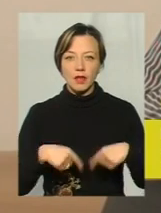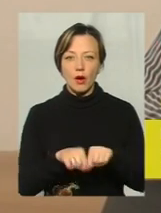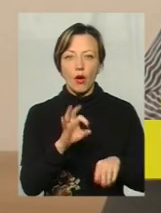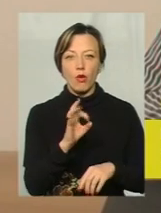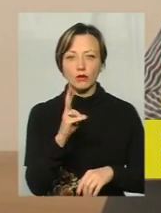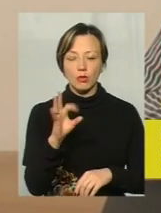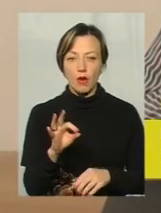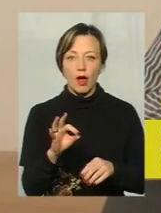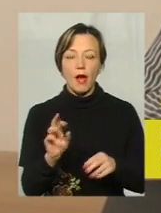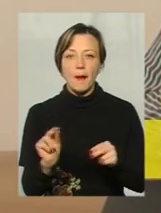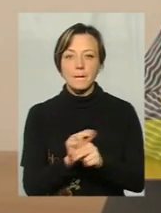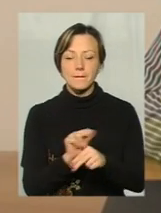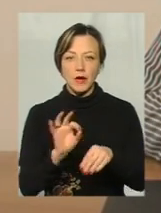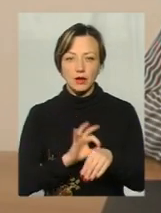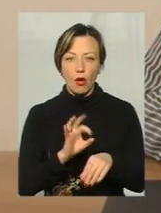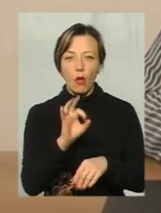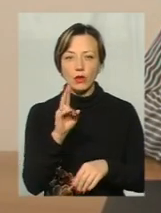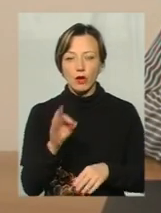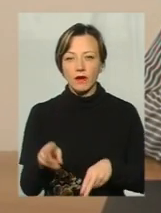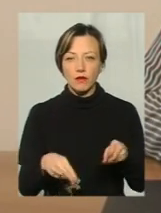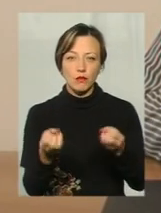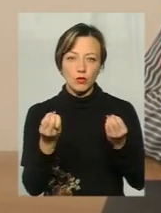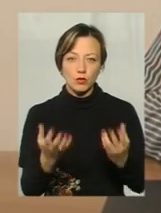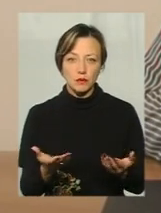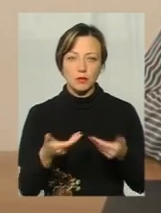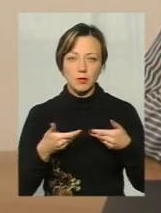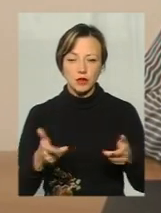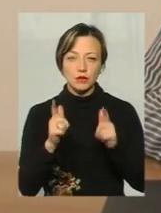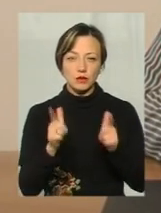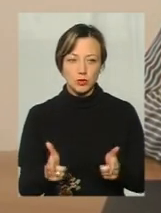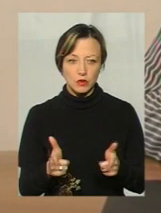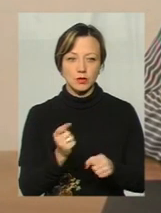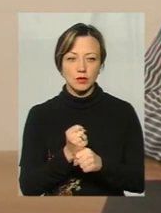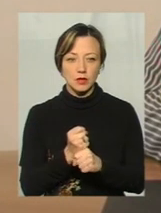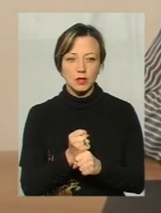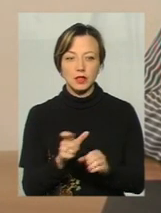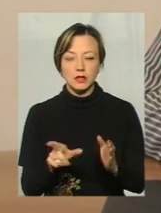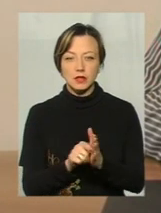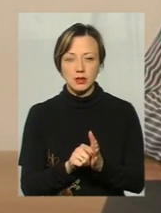онкогематології. З онкохірургією все набагато простіше. В принципі, ми тут дійшли згоди із